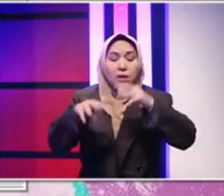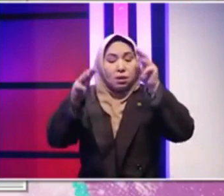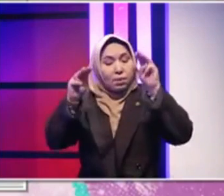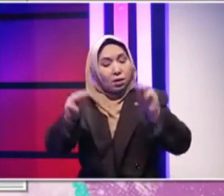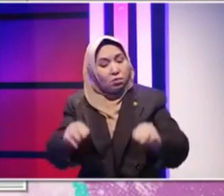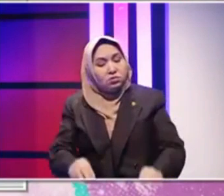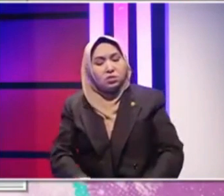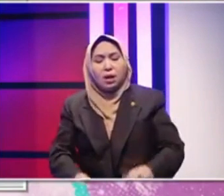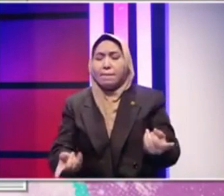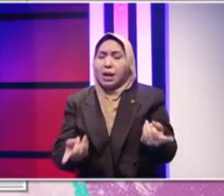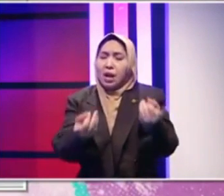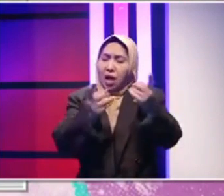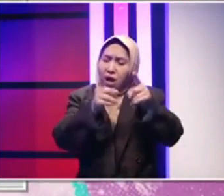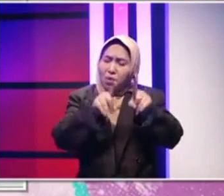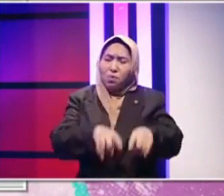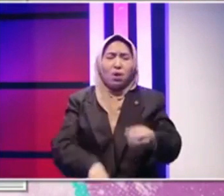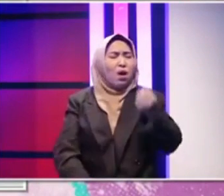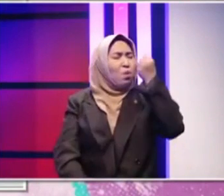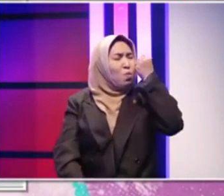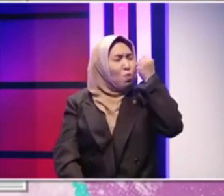للإنسان اكفر